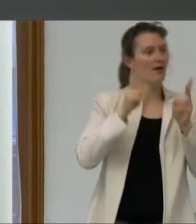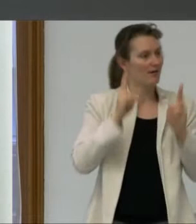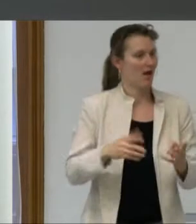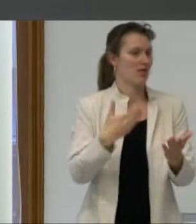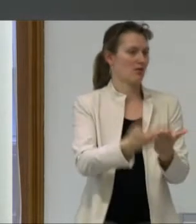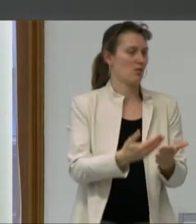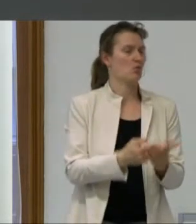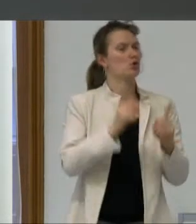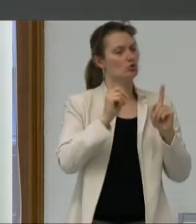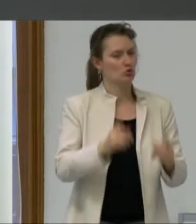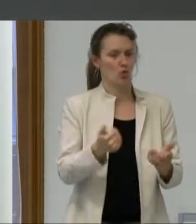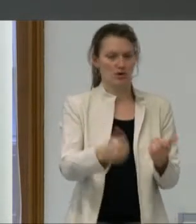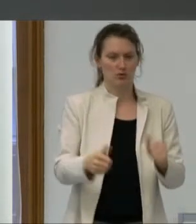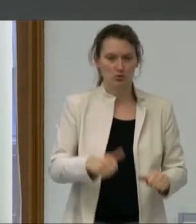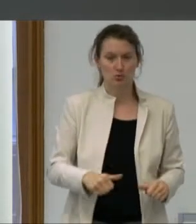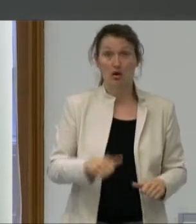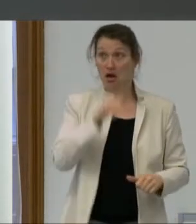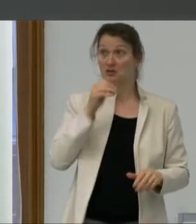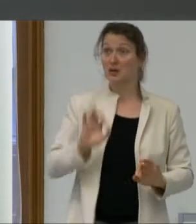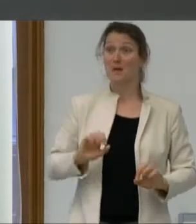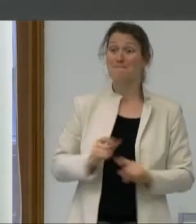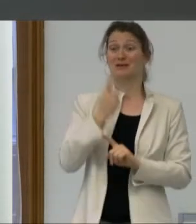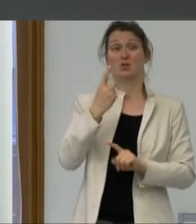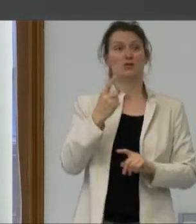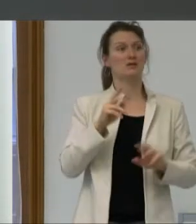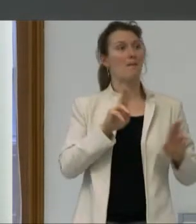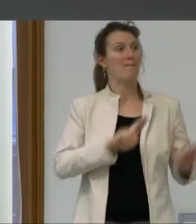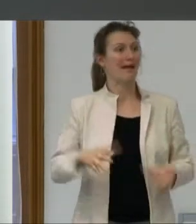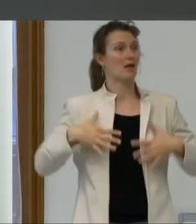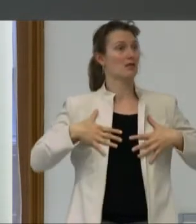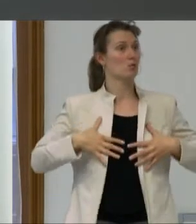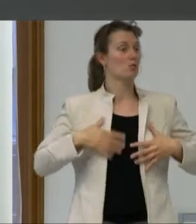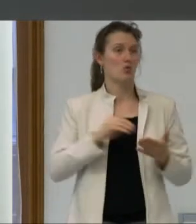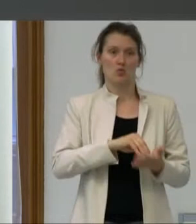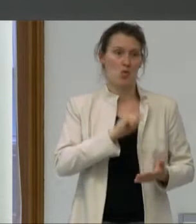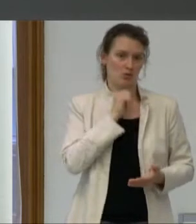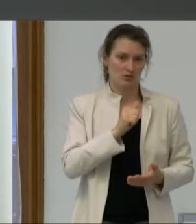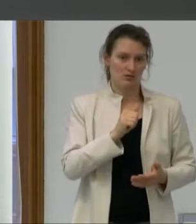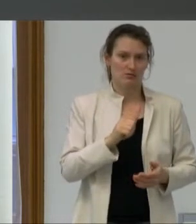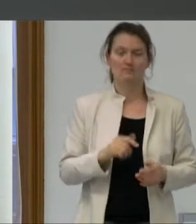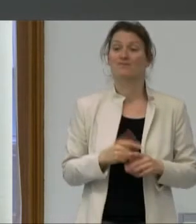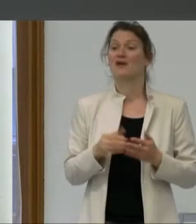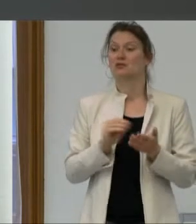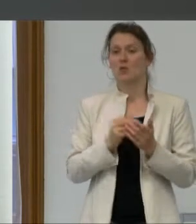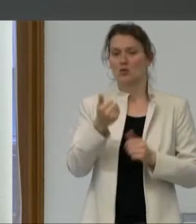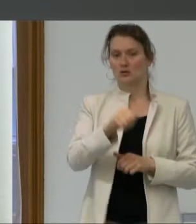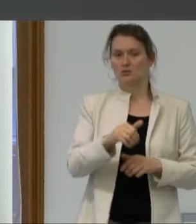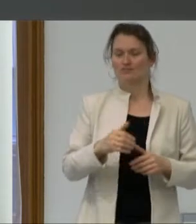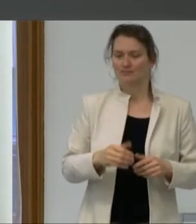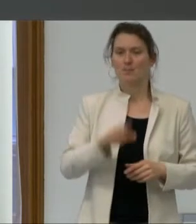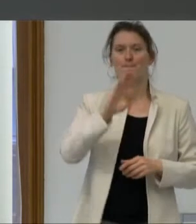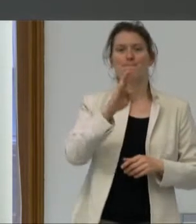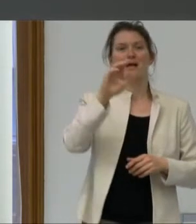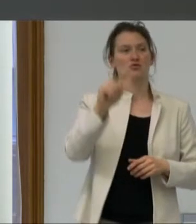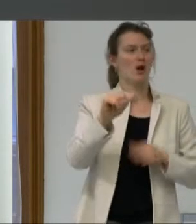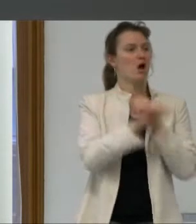werden und sie führt natürlich noch zu keinen besonderen Berechtigungen. Weiters sollte im Rahmen eines